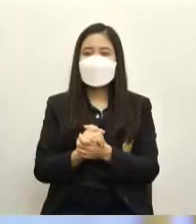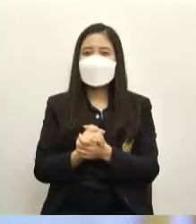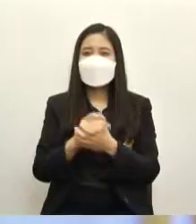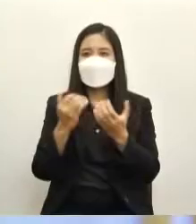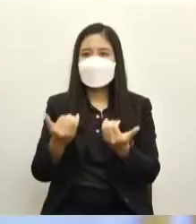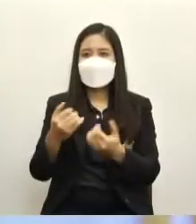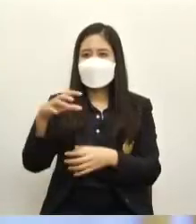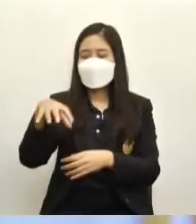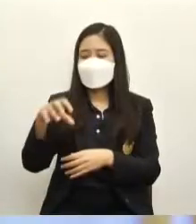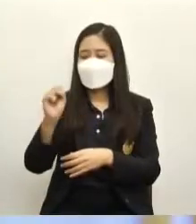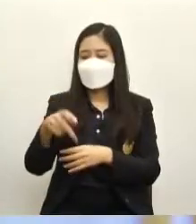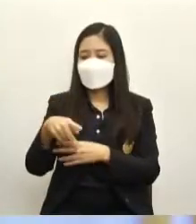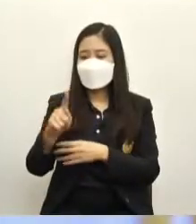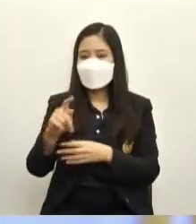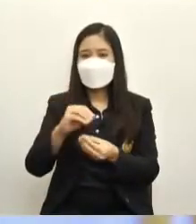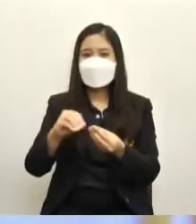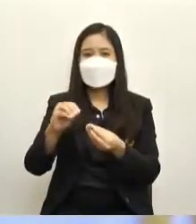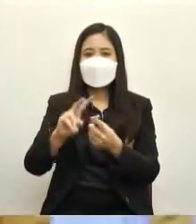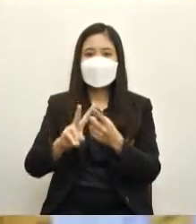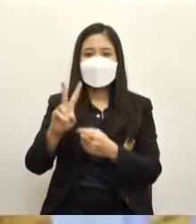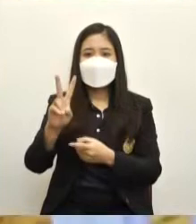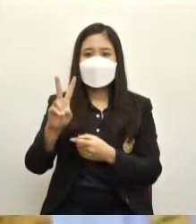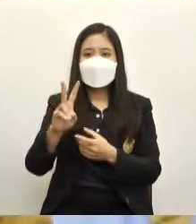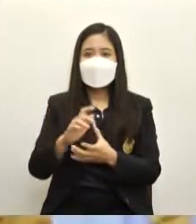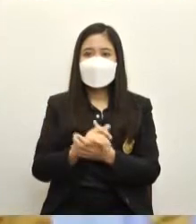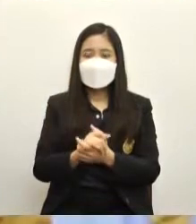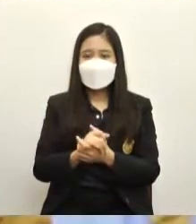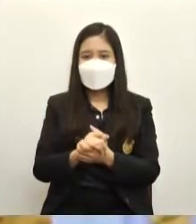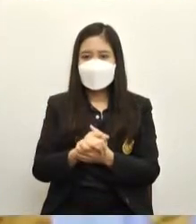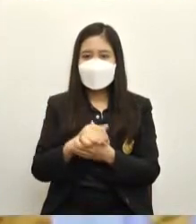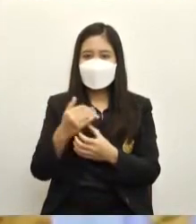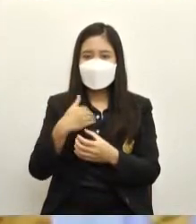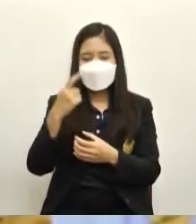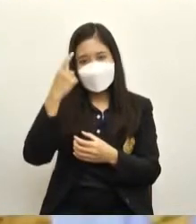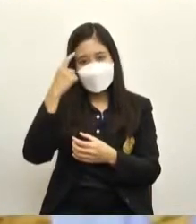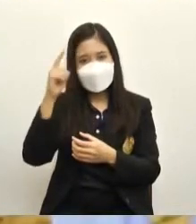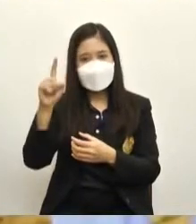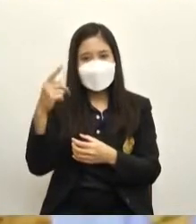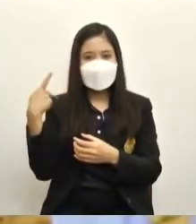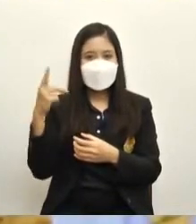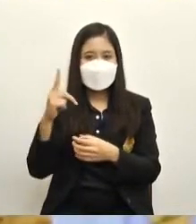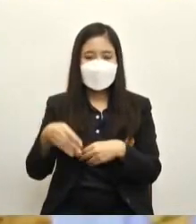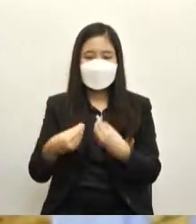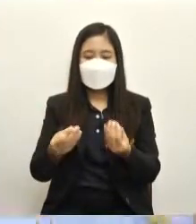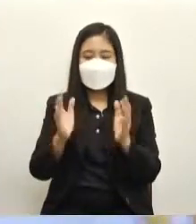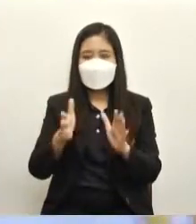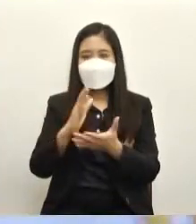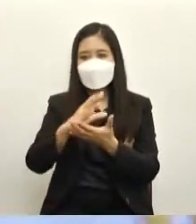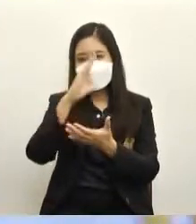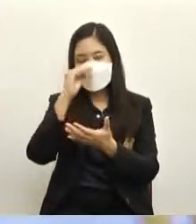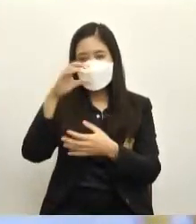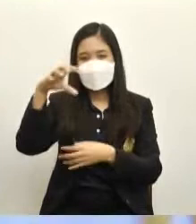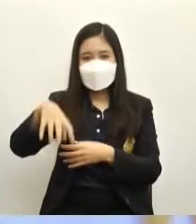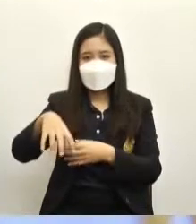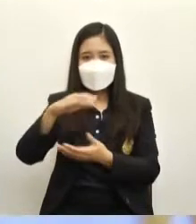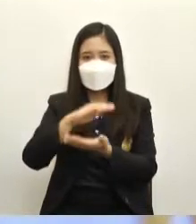ที่การศึกษาปฐมศึกษาฉะเชิงเทราเขต2จึงได้ตระหนักถึงประโยชน์ที่จะเกิดแก่ผู้เรียนและสถานศึกษาจึงได้จัดท